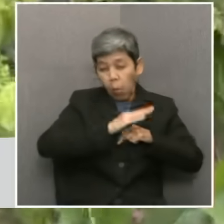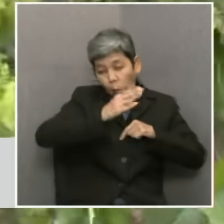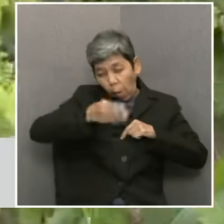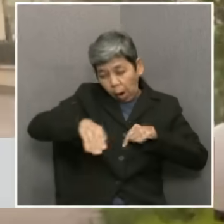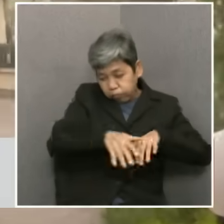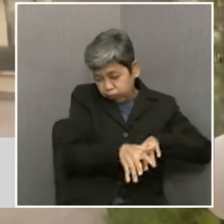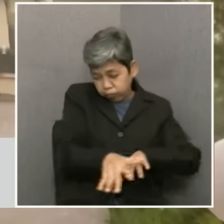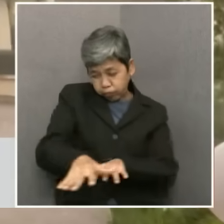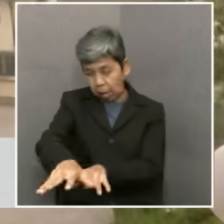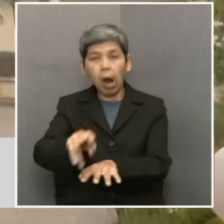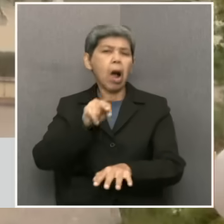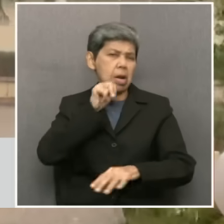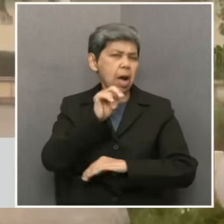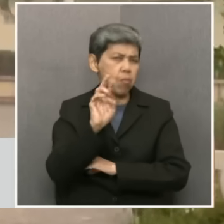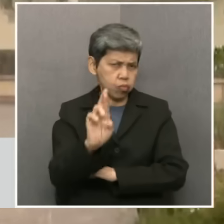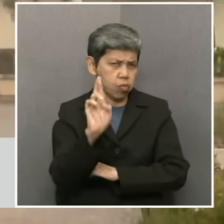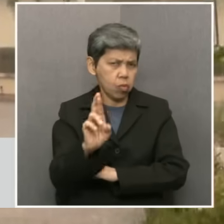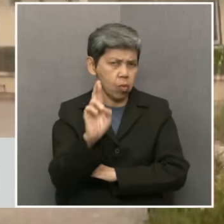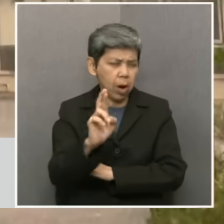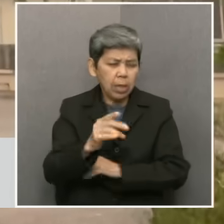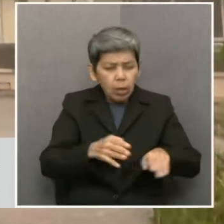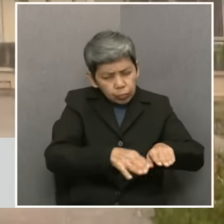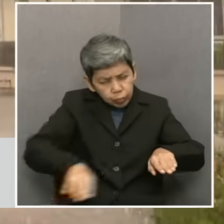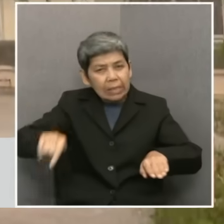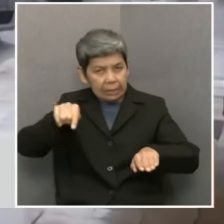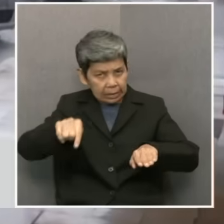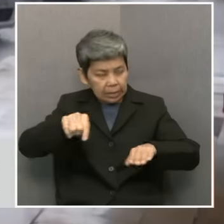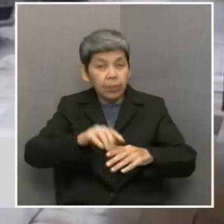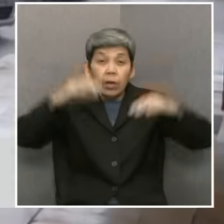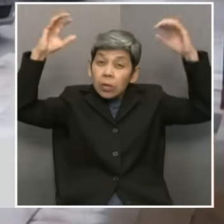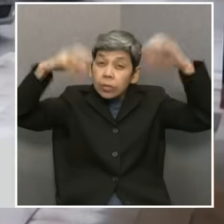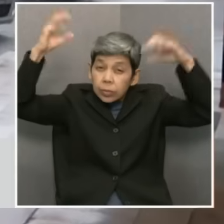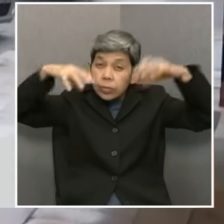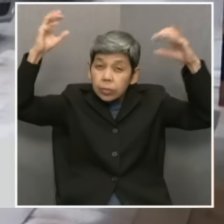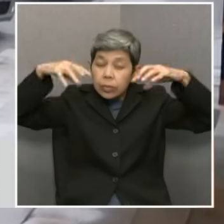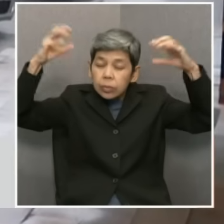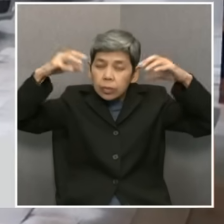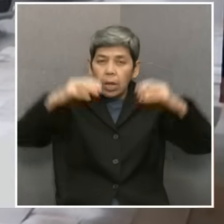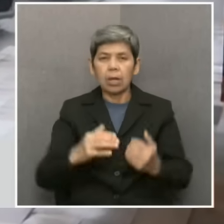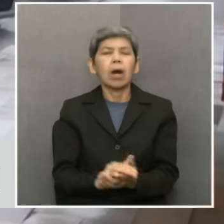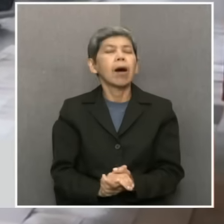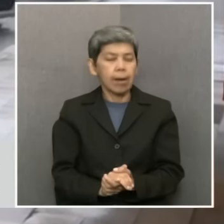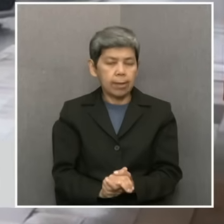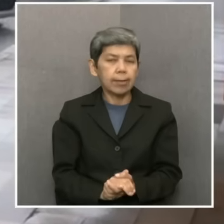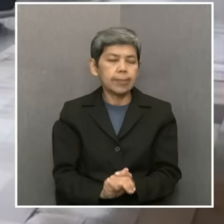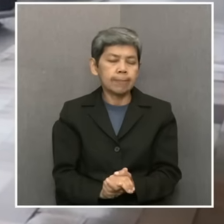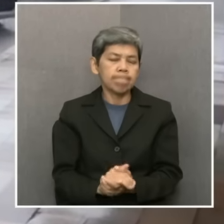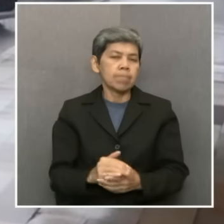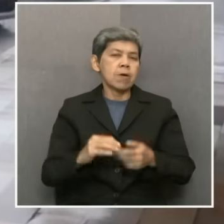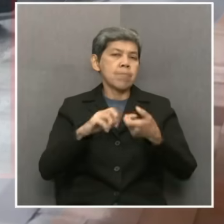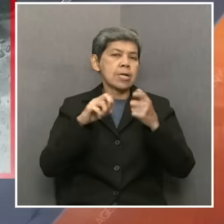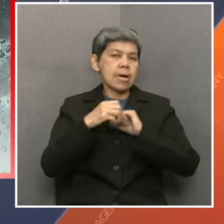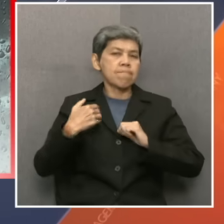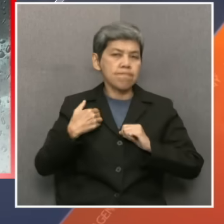เขาใกล้ทางน้ำไหลผ่านและพื้นที่ลุ่มต่ำโดยฝนที่ตกหนักบางพื้นที่ในเวลาดังกล่าวค่ะมีปัจจัย